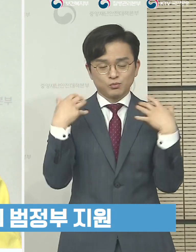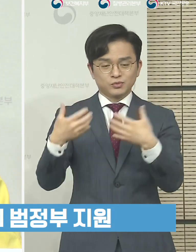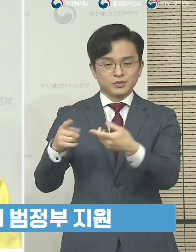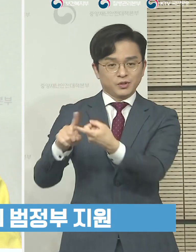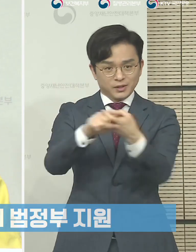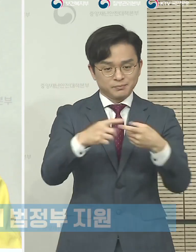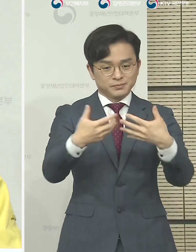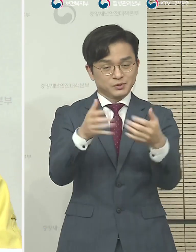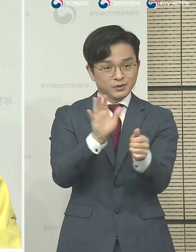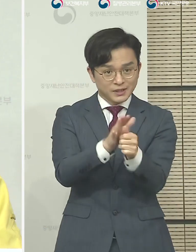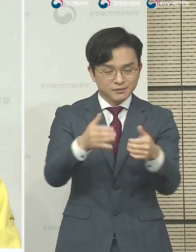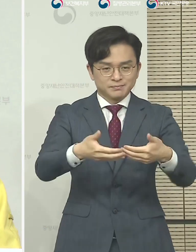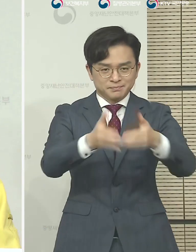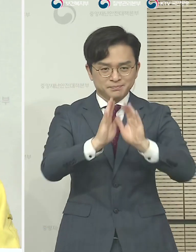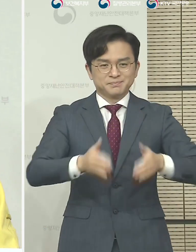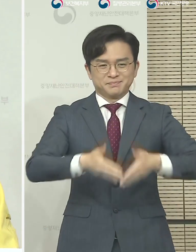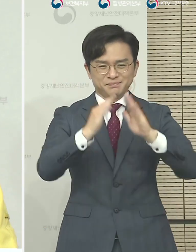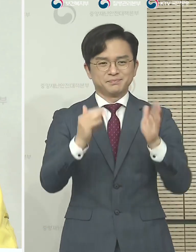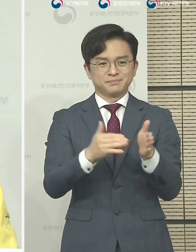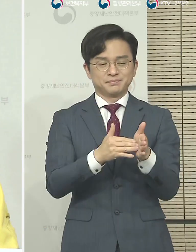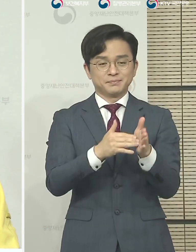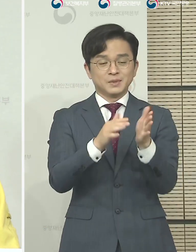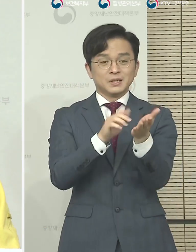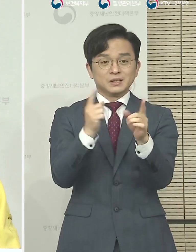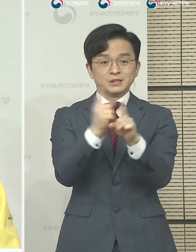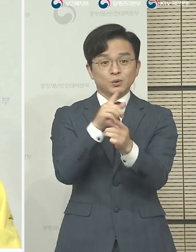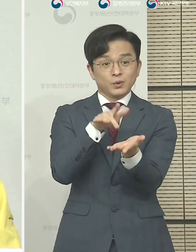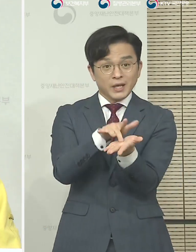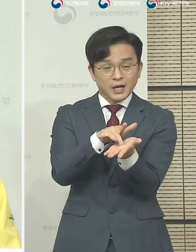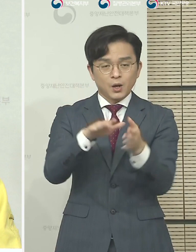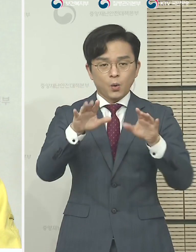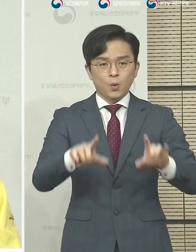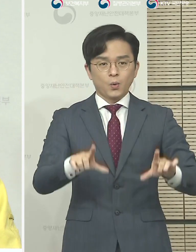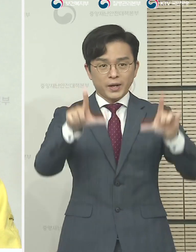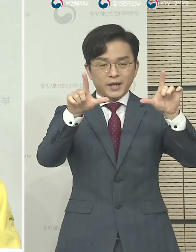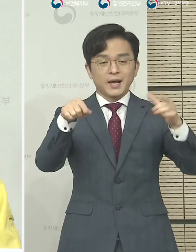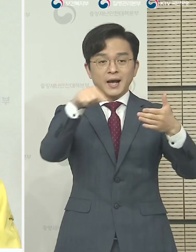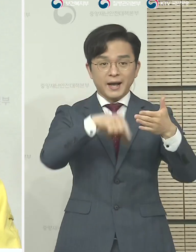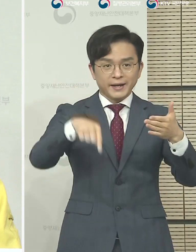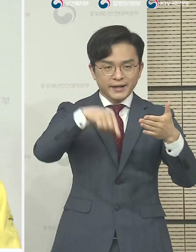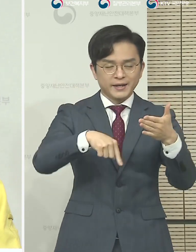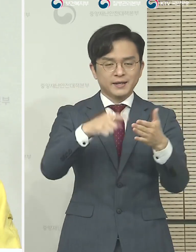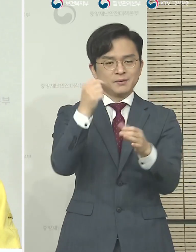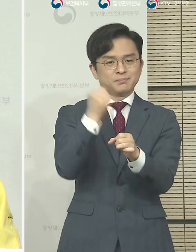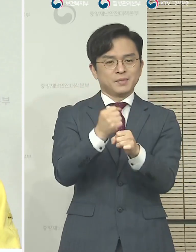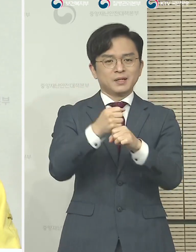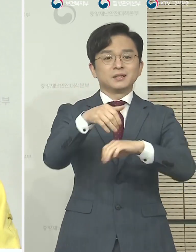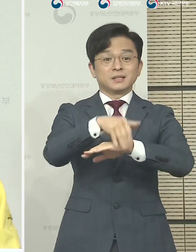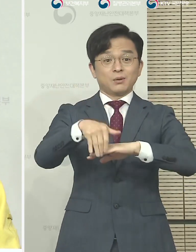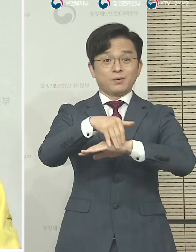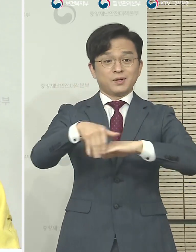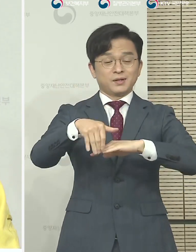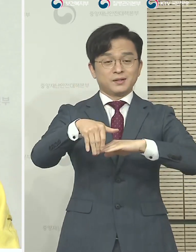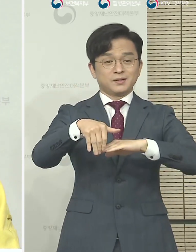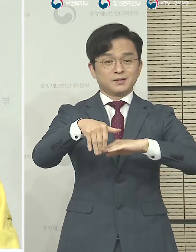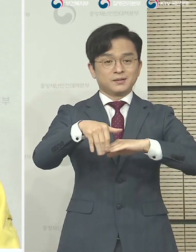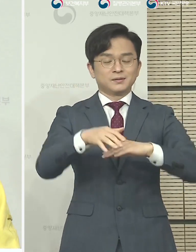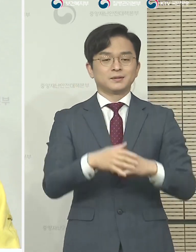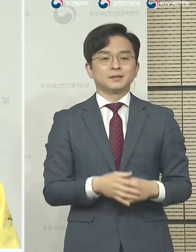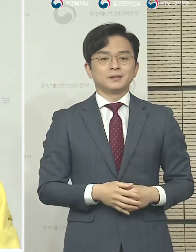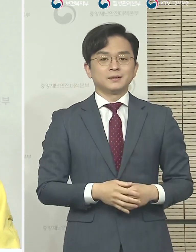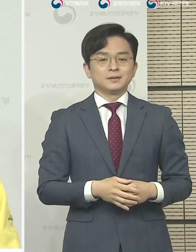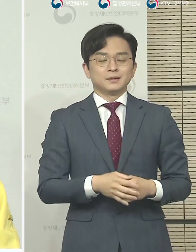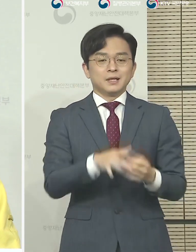나가고 있습니다. 치료제의 경우 연내 치료 가능한 약제를 개발하기 위해 기존 약물의 사용